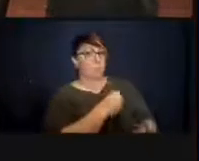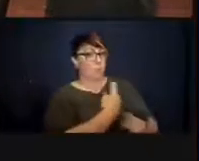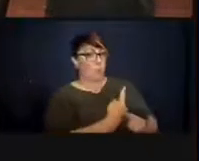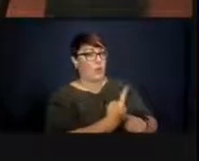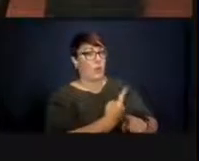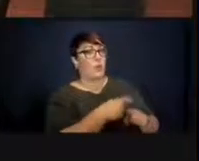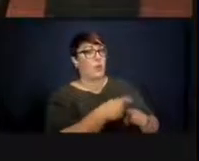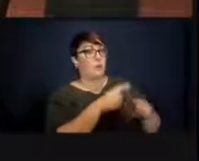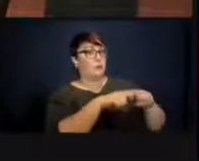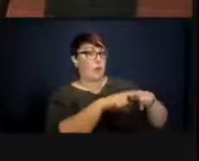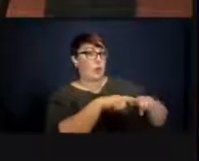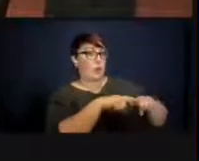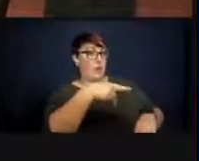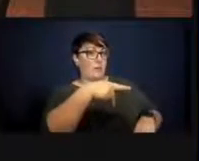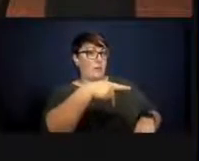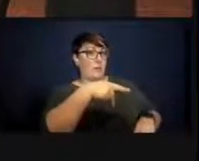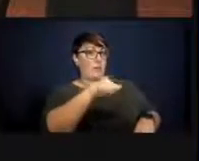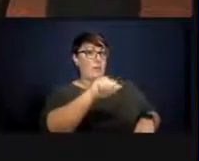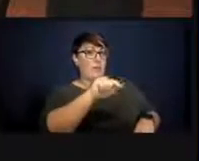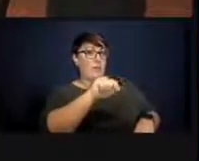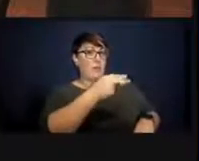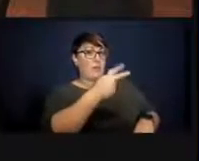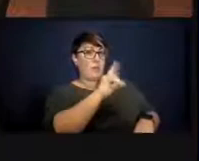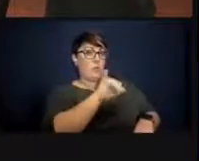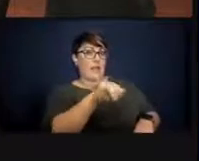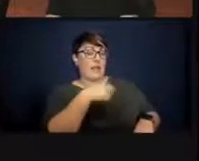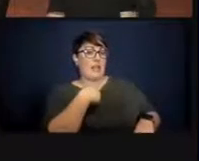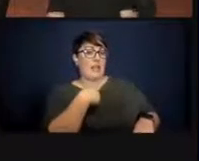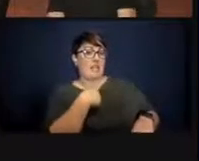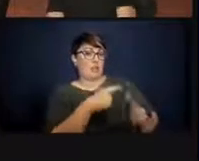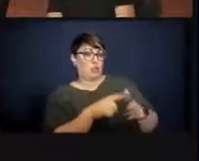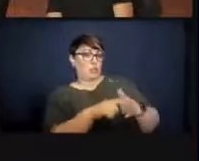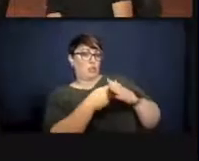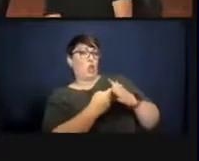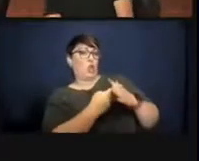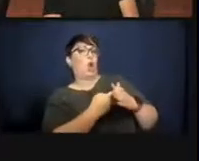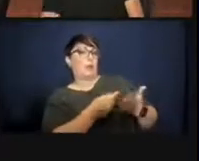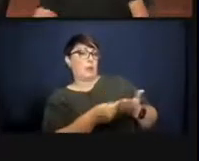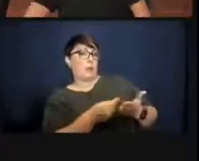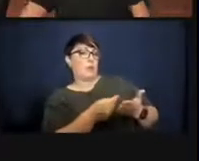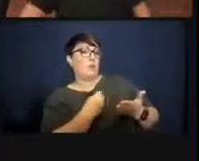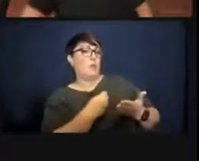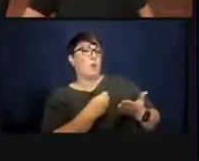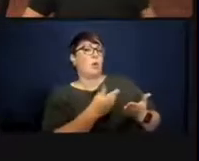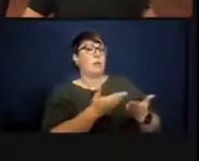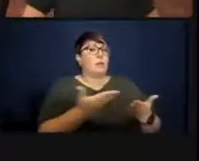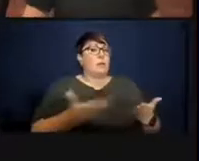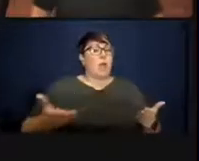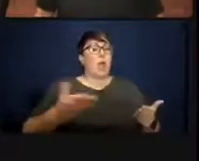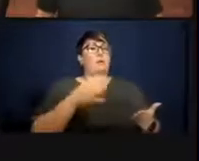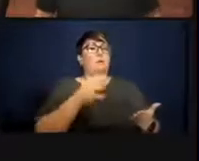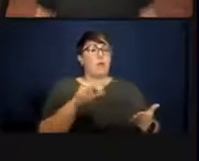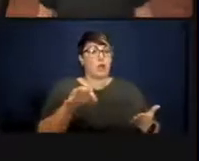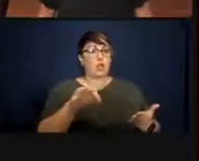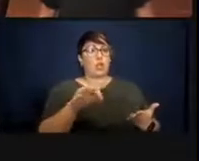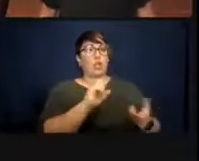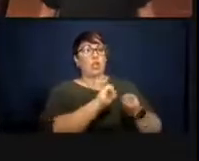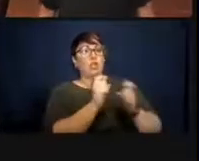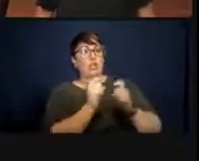Nafikiri kutegemea na njia ambayo wanafunzi wangependa kufuata.